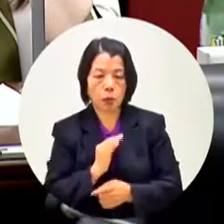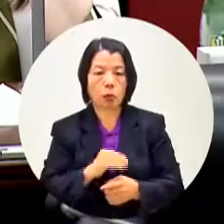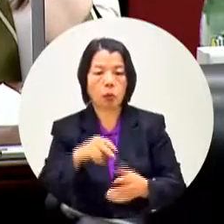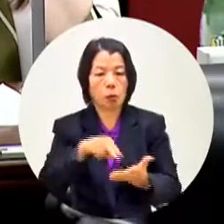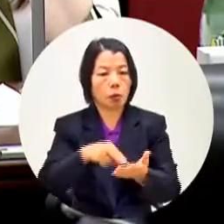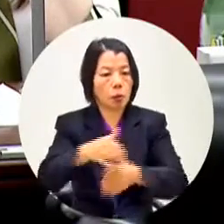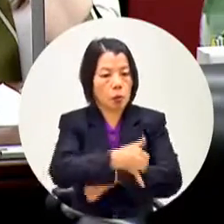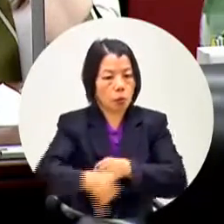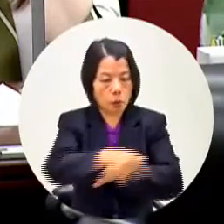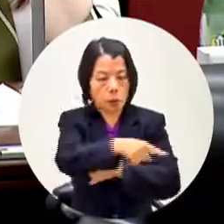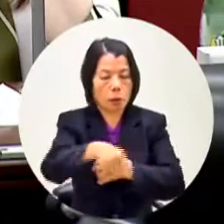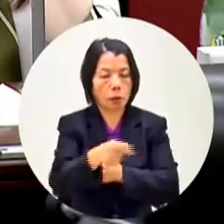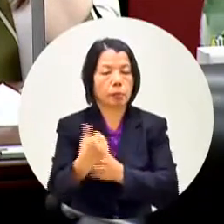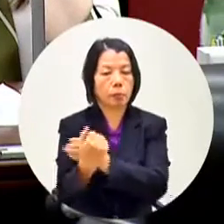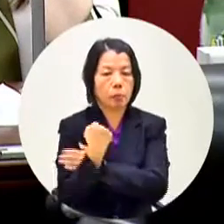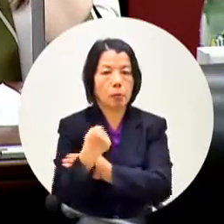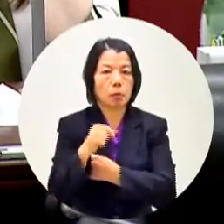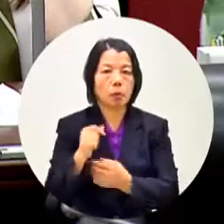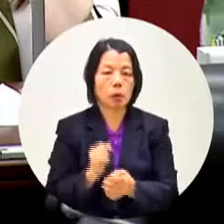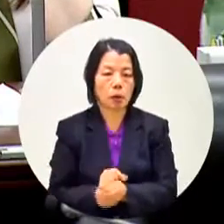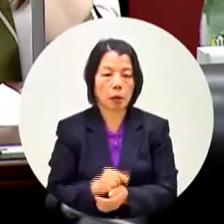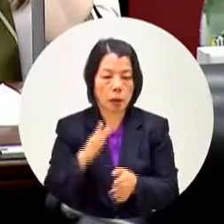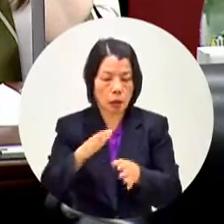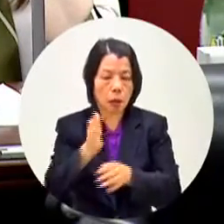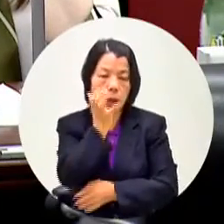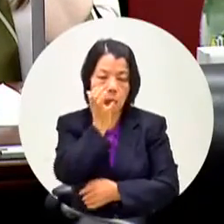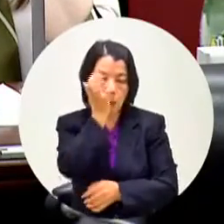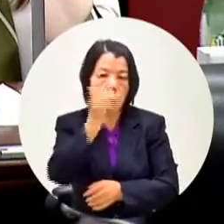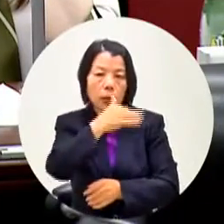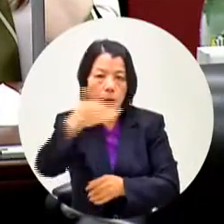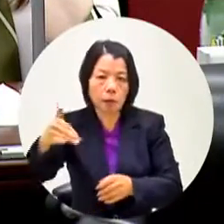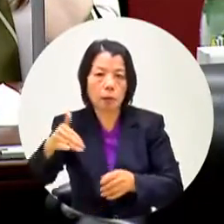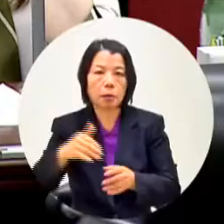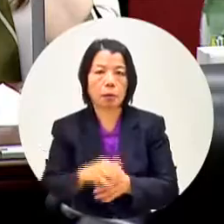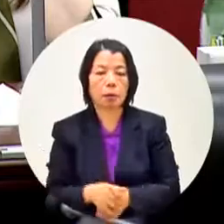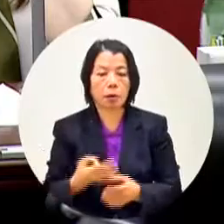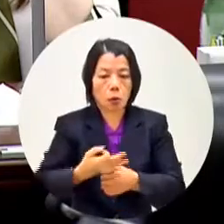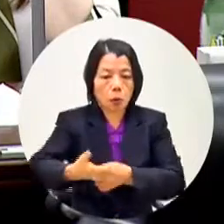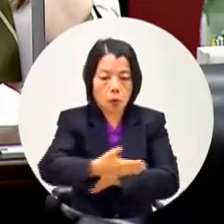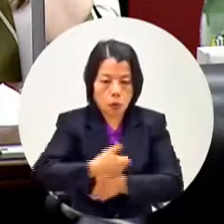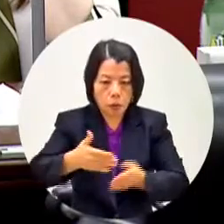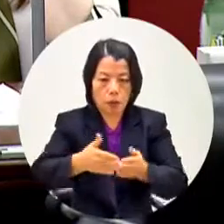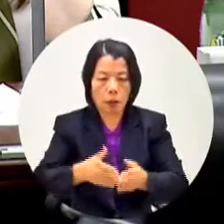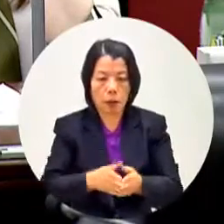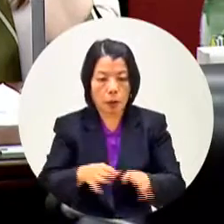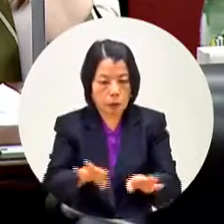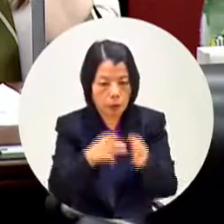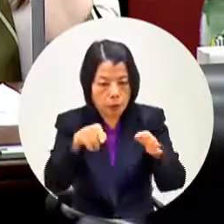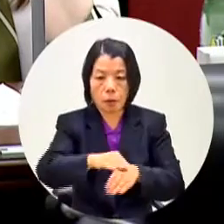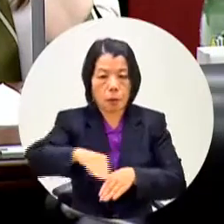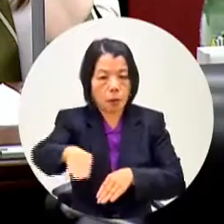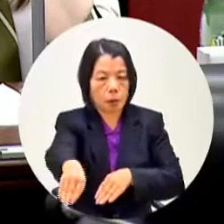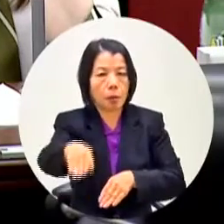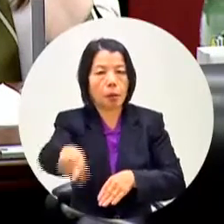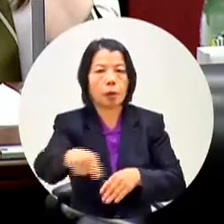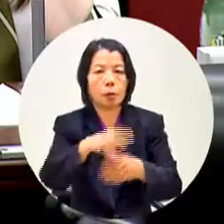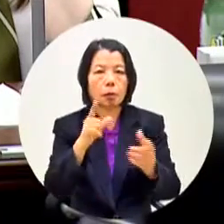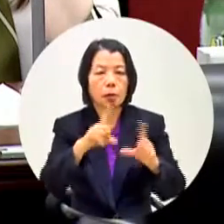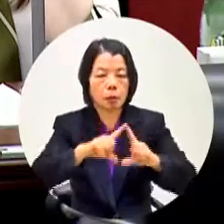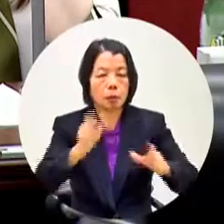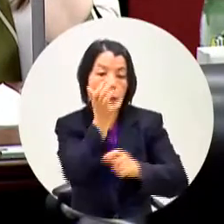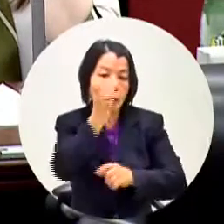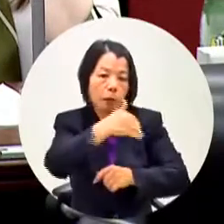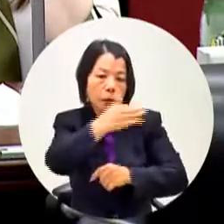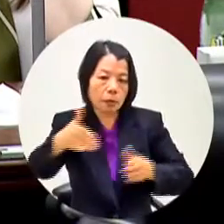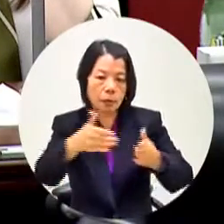们各局处讨论一下。那第一个部分我想要了解的就是我们增设冈山第二交流道的一个进度。那经过我们